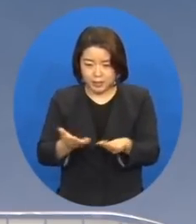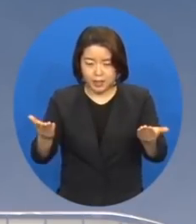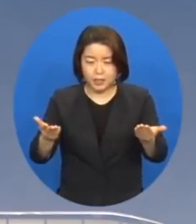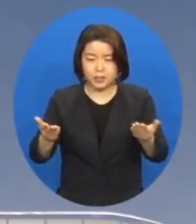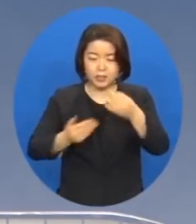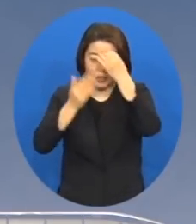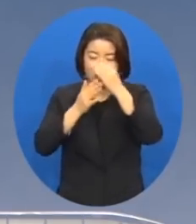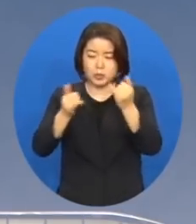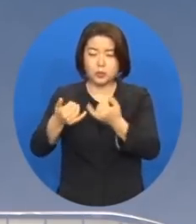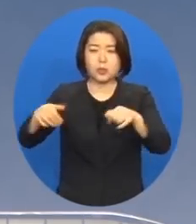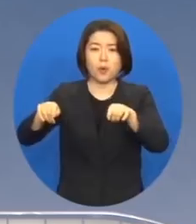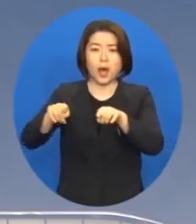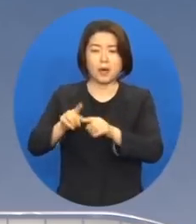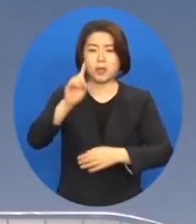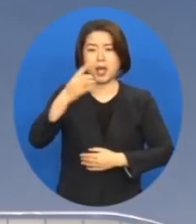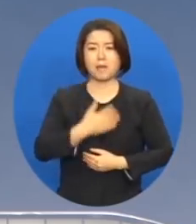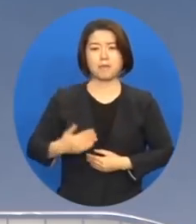거예요.